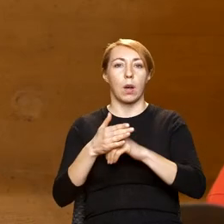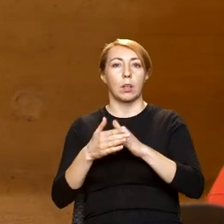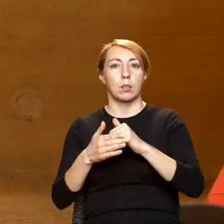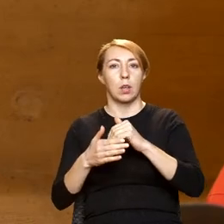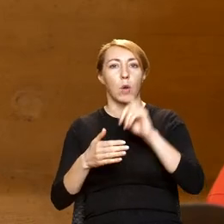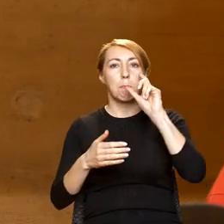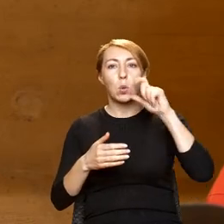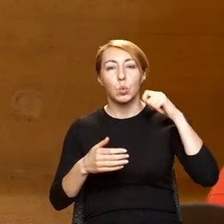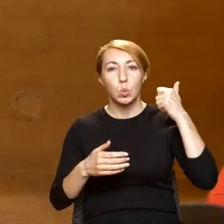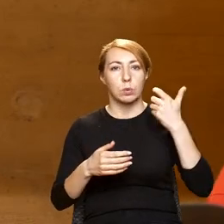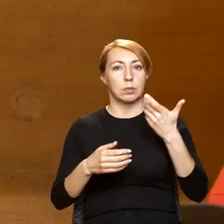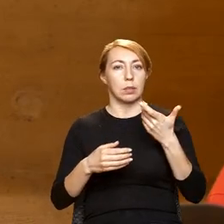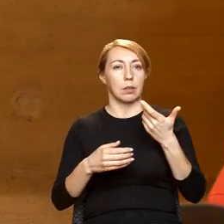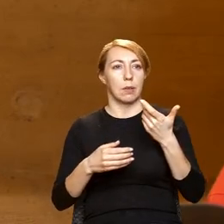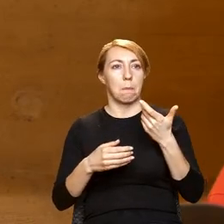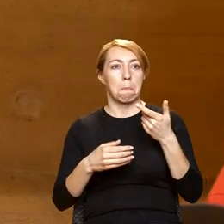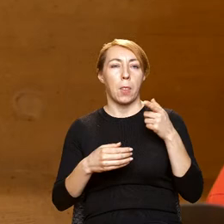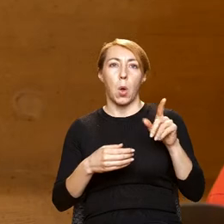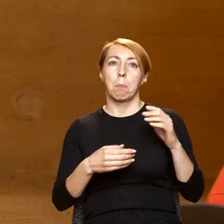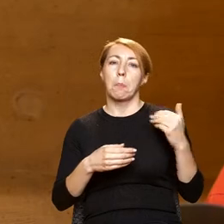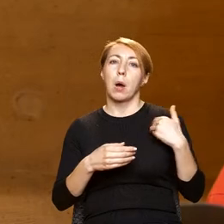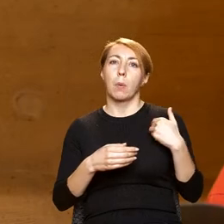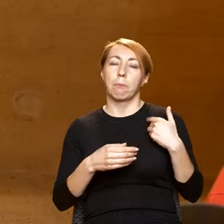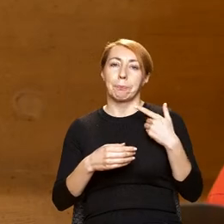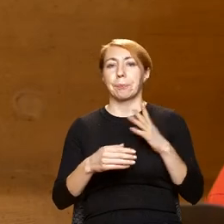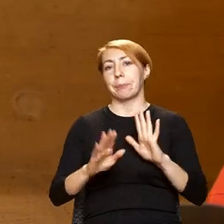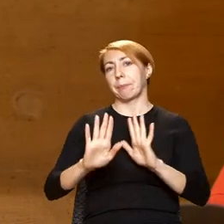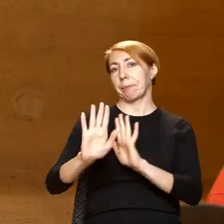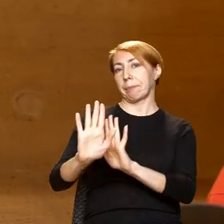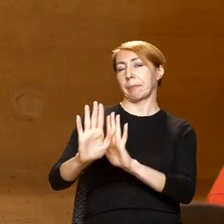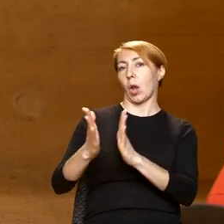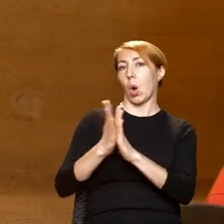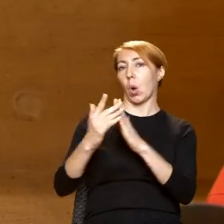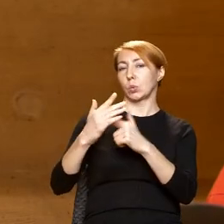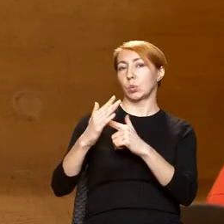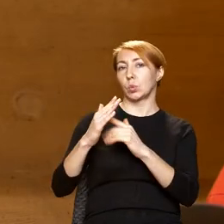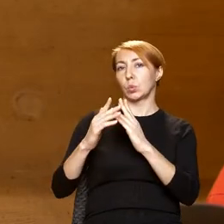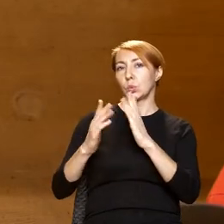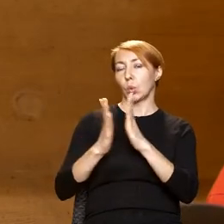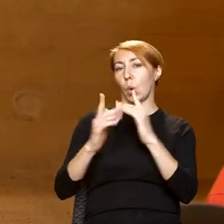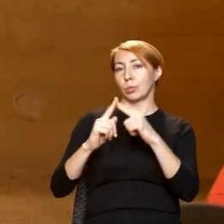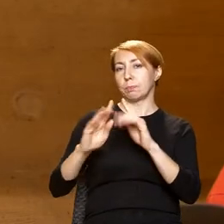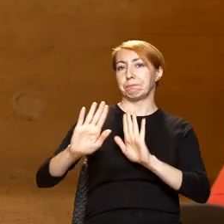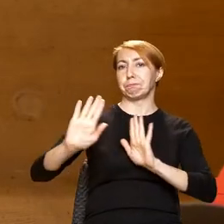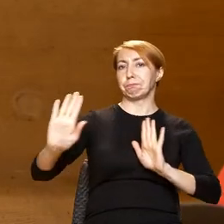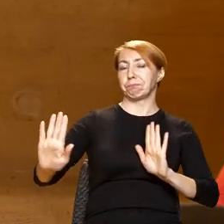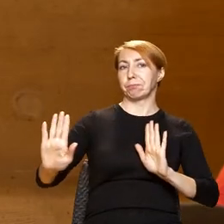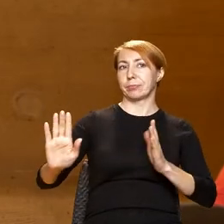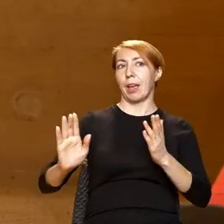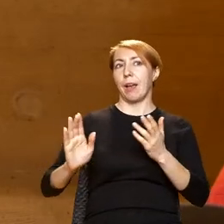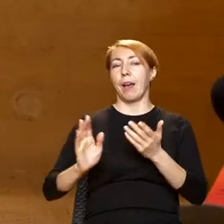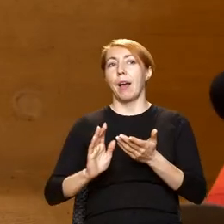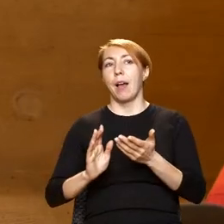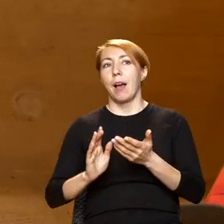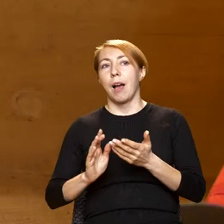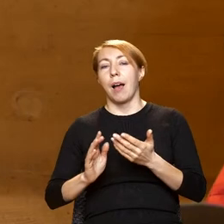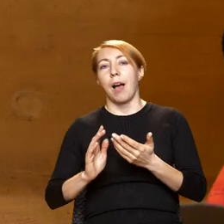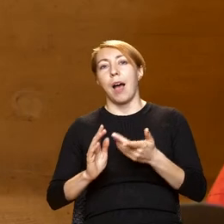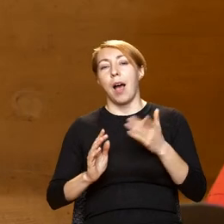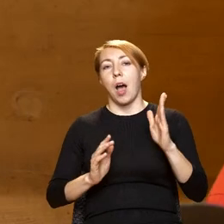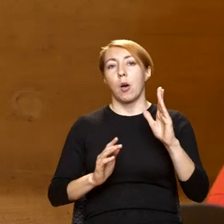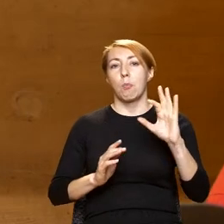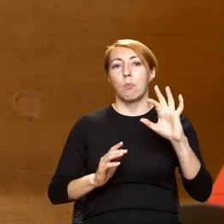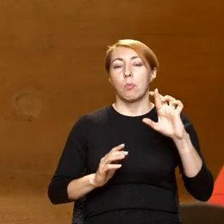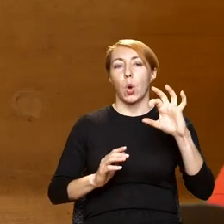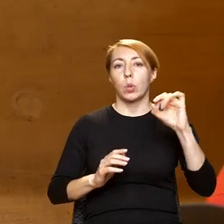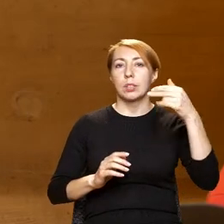był, delikatnie mówiąc, taki no, z rezerwą. No, przynajmniej do pewnego etapu, to powinna pani chyba dodać. No i z Bronisiem